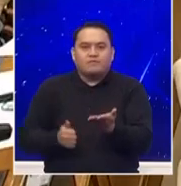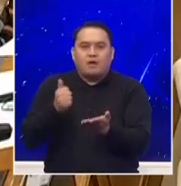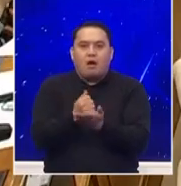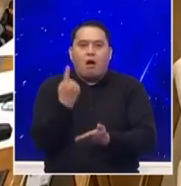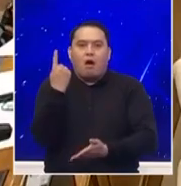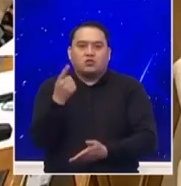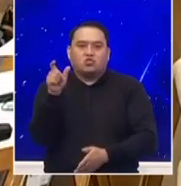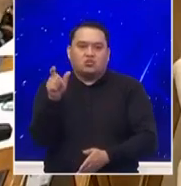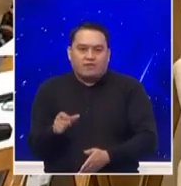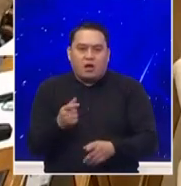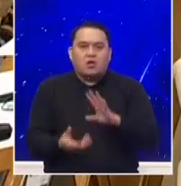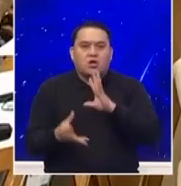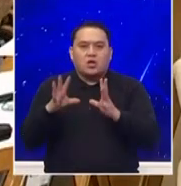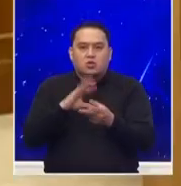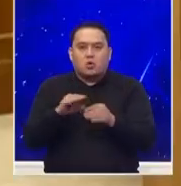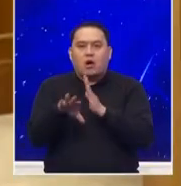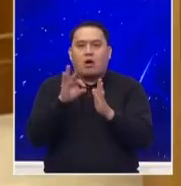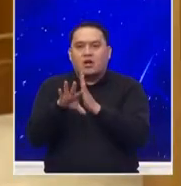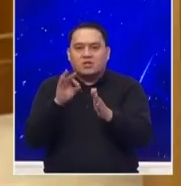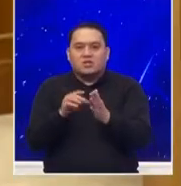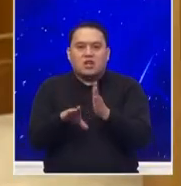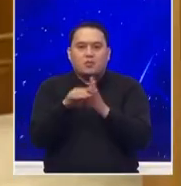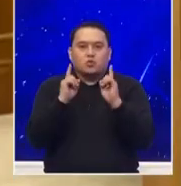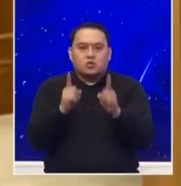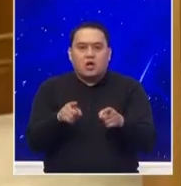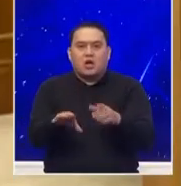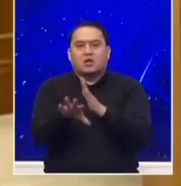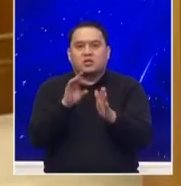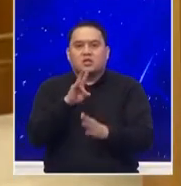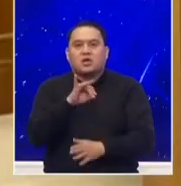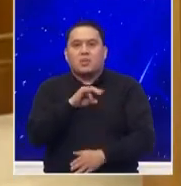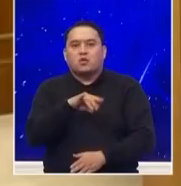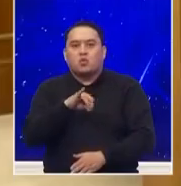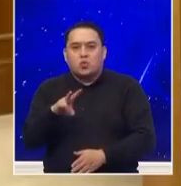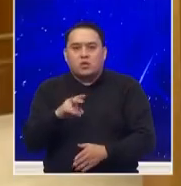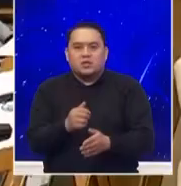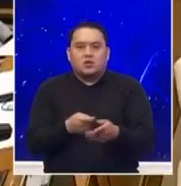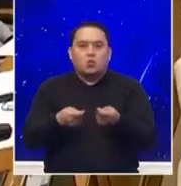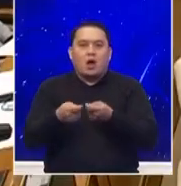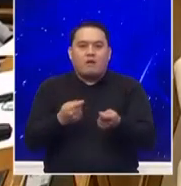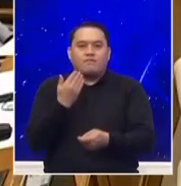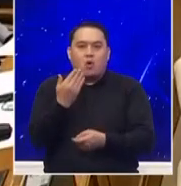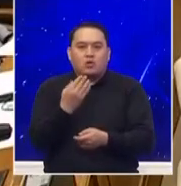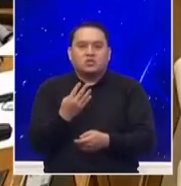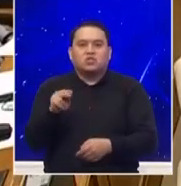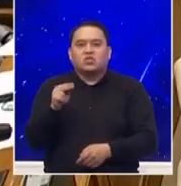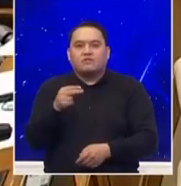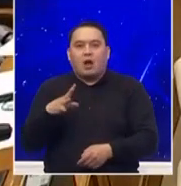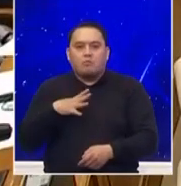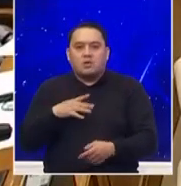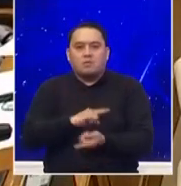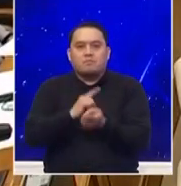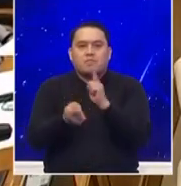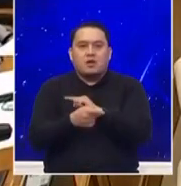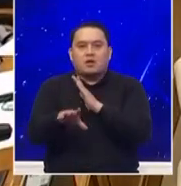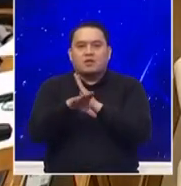одна кандидатура. По итогам тайного голосования депутаты Мажилиса избрали Нигматуллина спикером палаты. Ранее в четверг Нигматуллин был